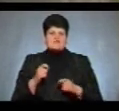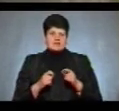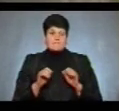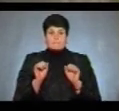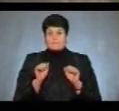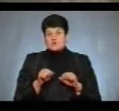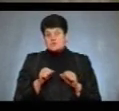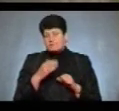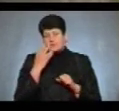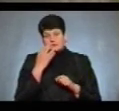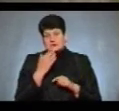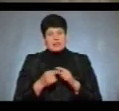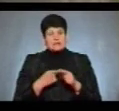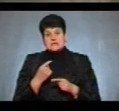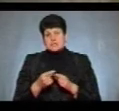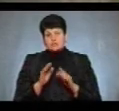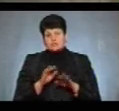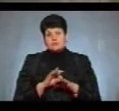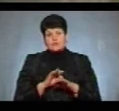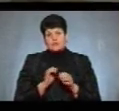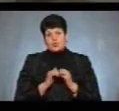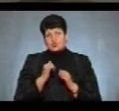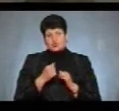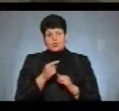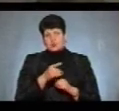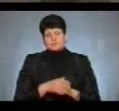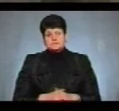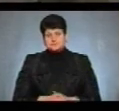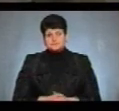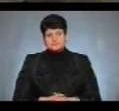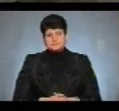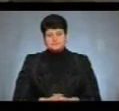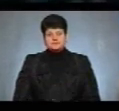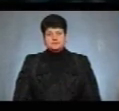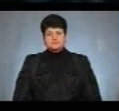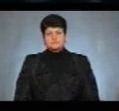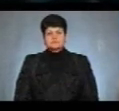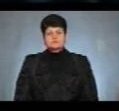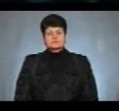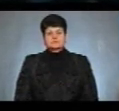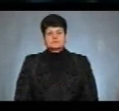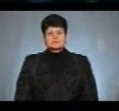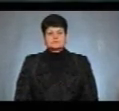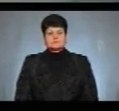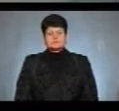Можливо, традиційно він буде там і проходити щороку. Анжела Шова, Оксана Галіяш, новини.